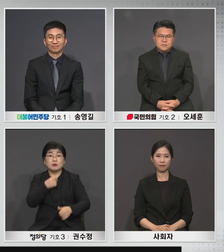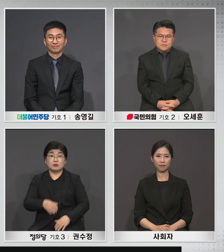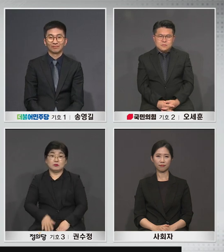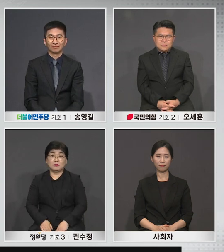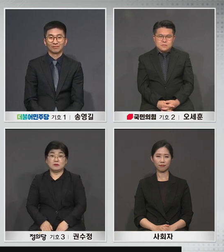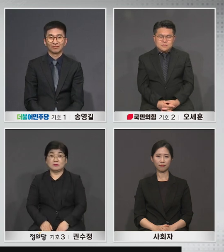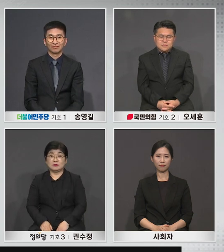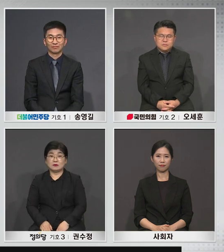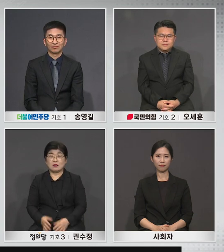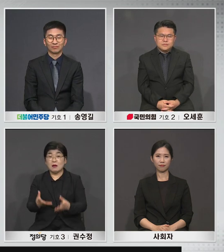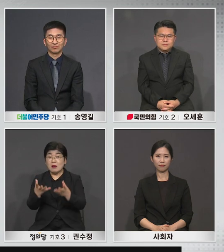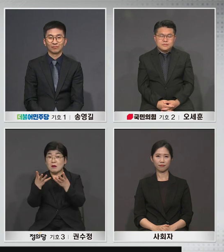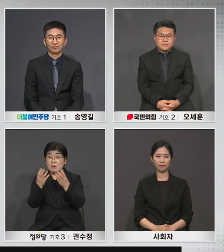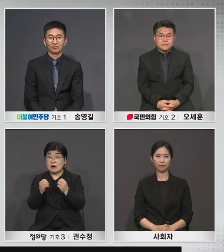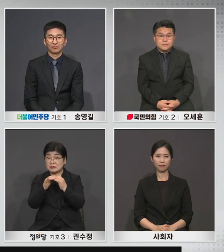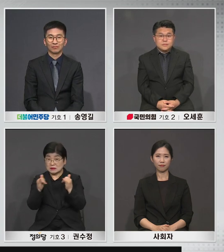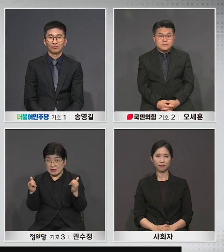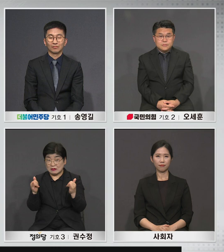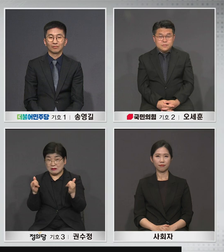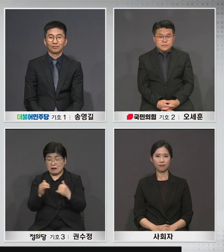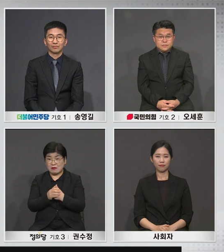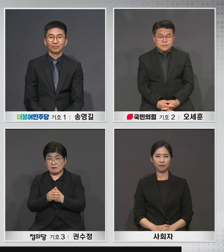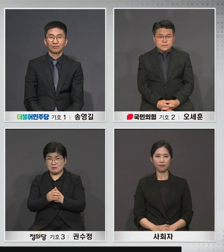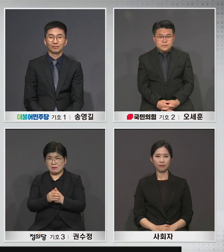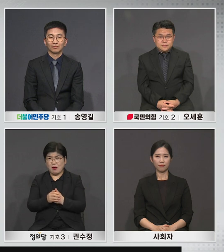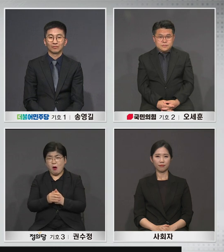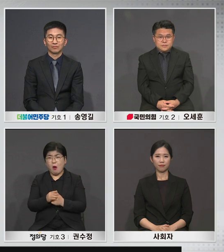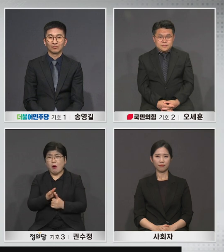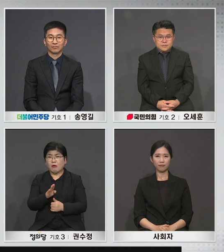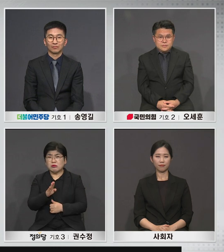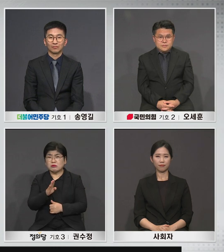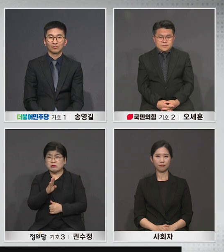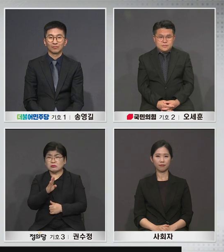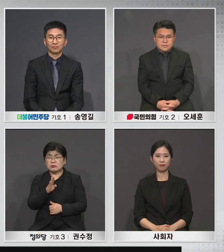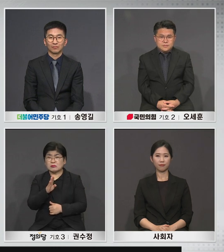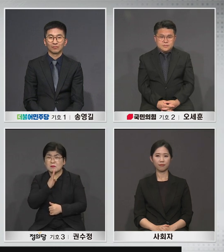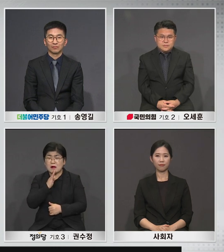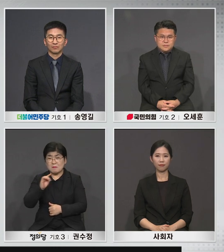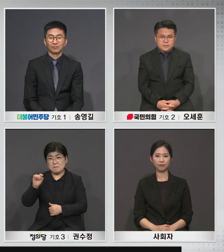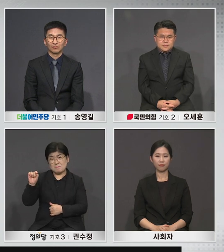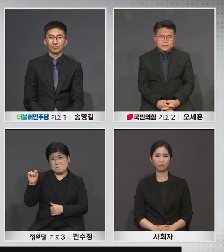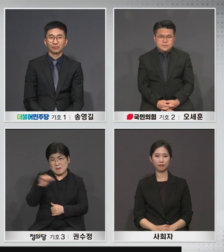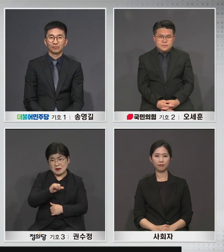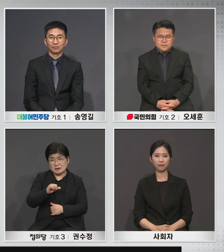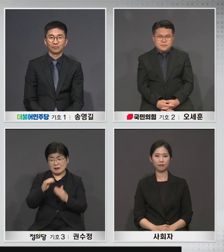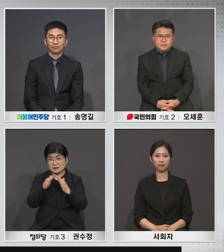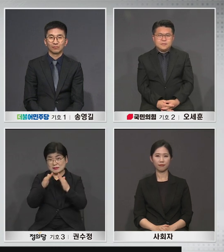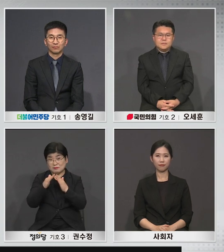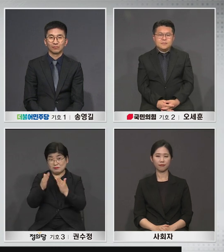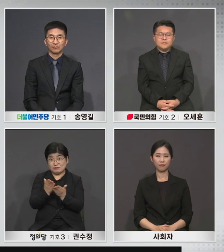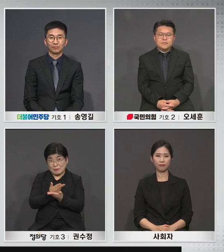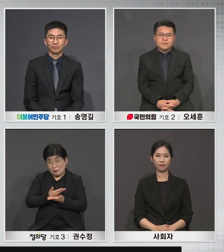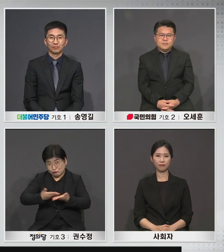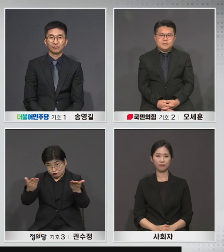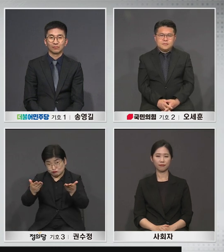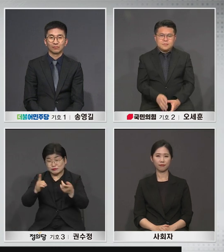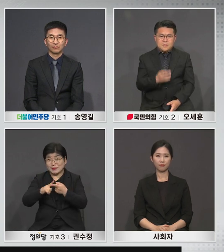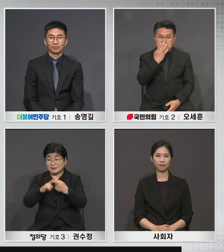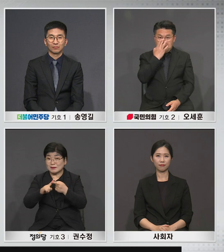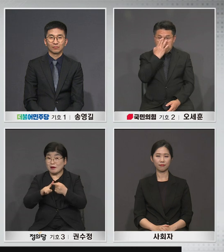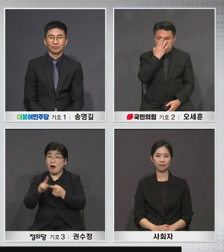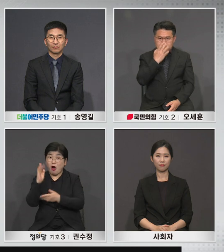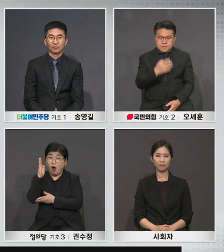많은 분들과 관련해서 신통기획 이렇게 굉장히 신속하게 주택을 공급하는 부분에 대해서 말씀을 주셨는데요. 이